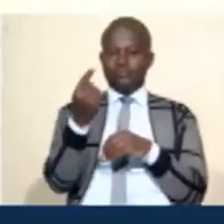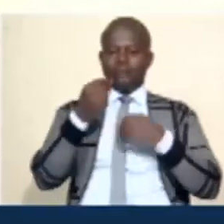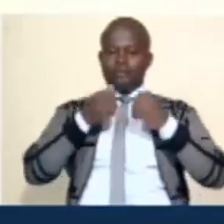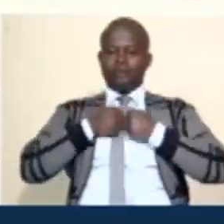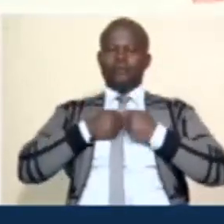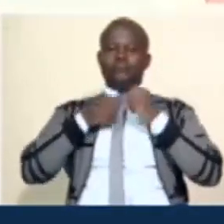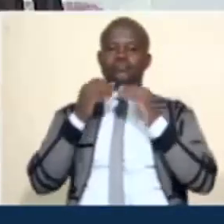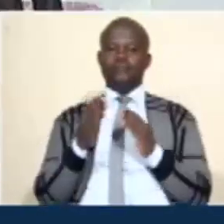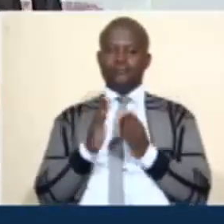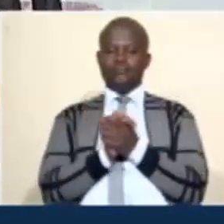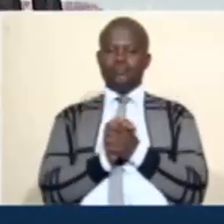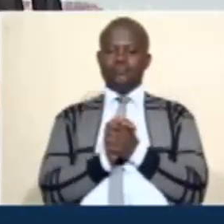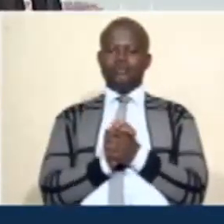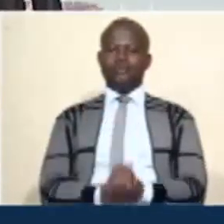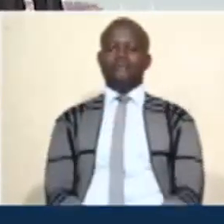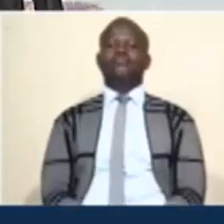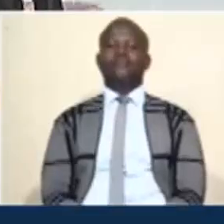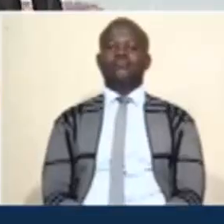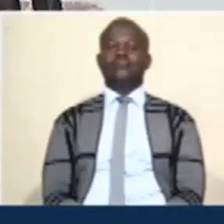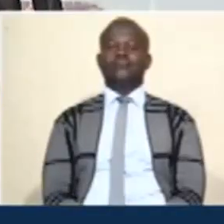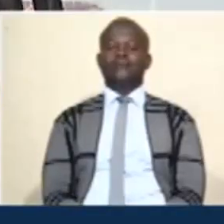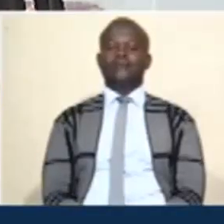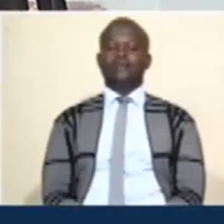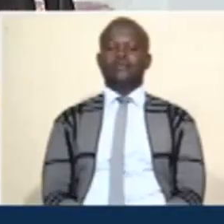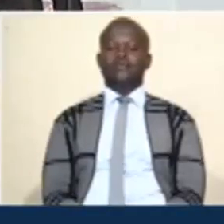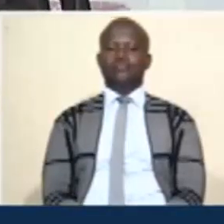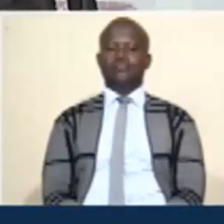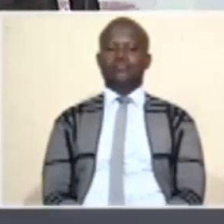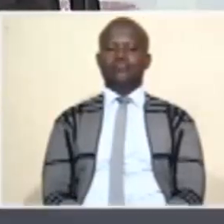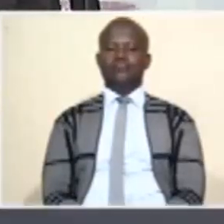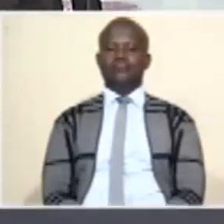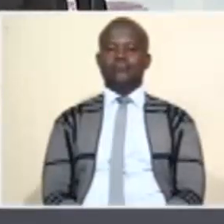y'amafaranga y'u Rwanda uwitonze Providence Shadia I Kigali